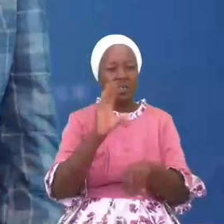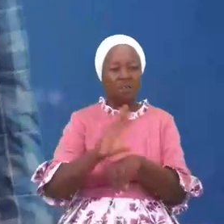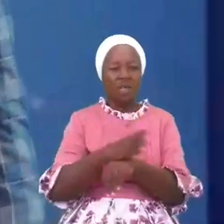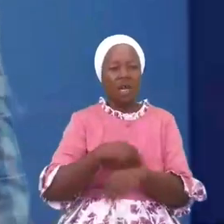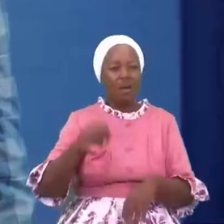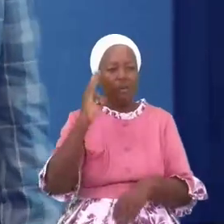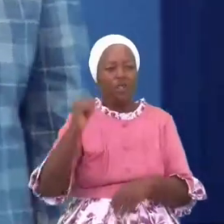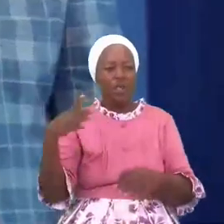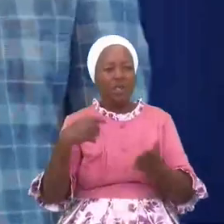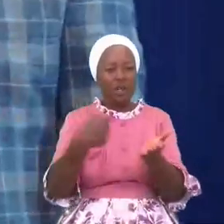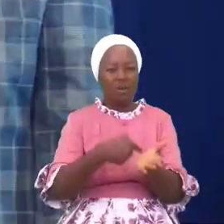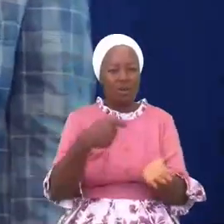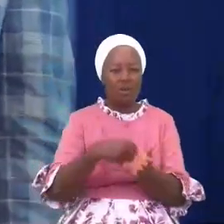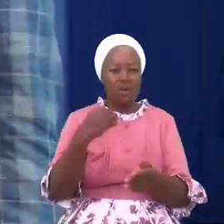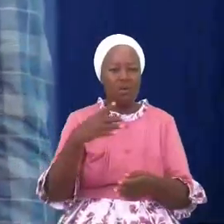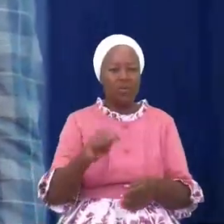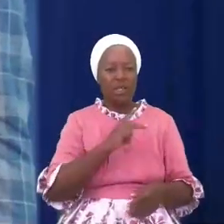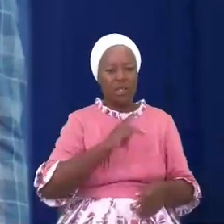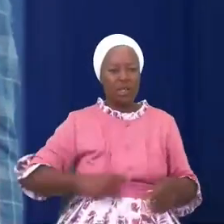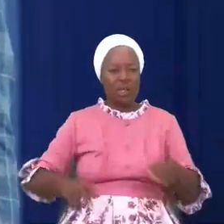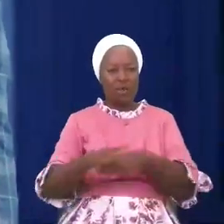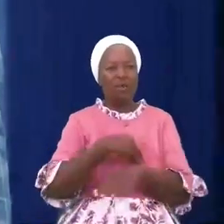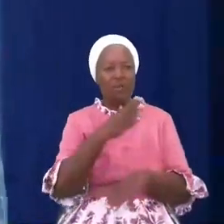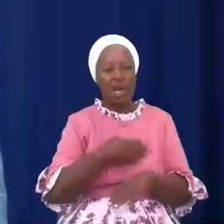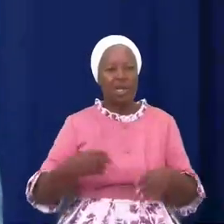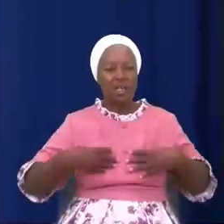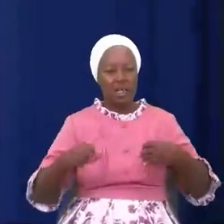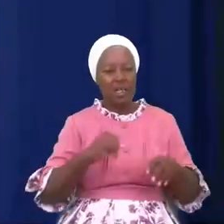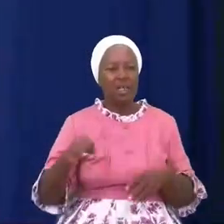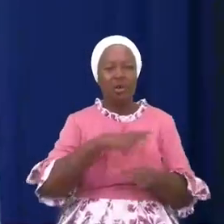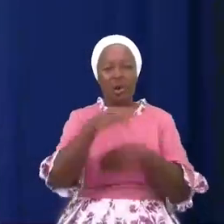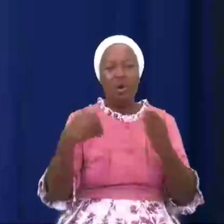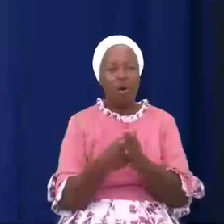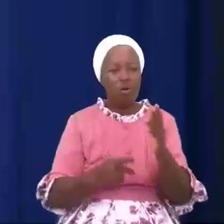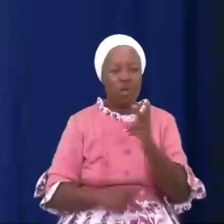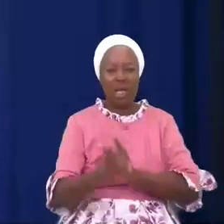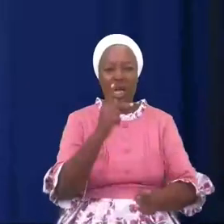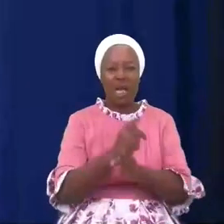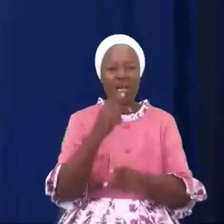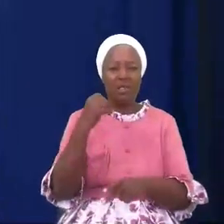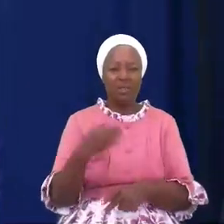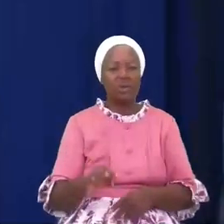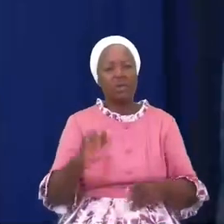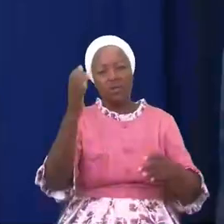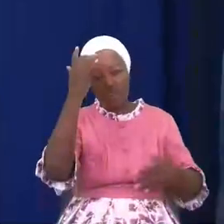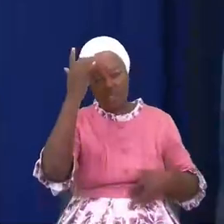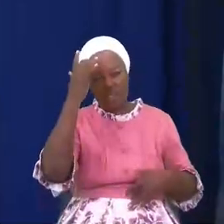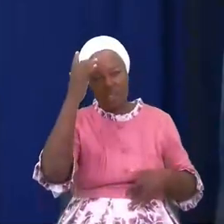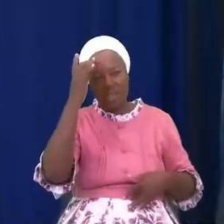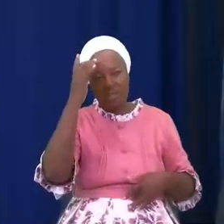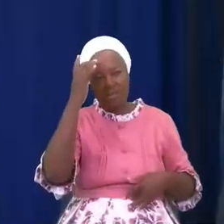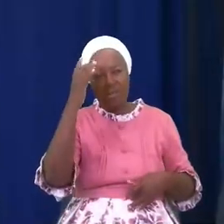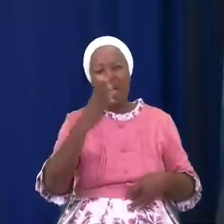bonne nouvelle du royaume et guérissant toute maladie et toute